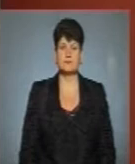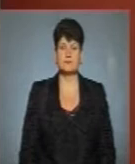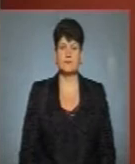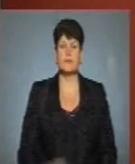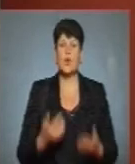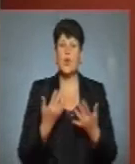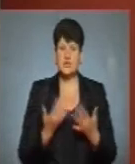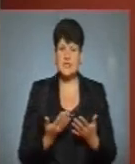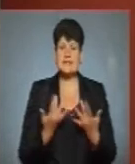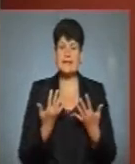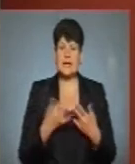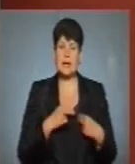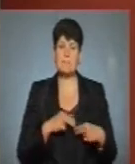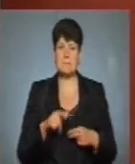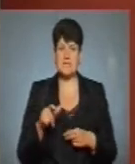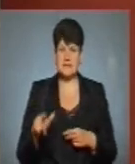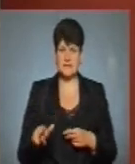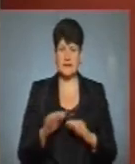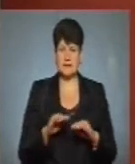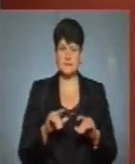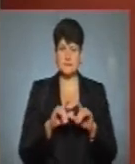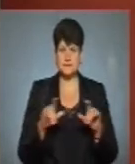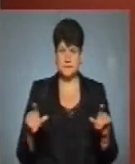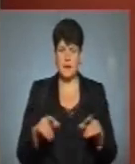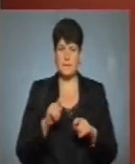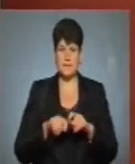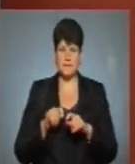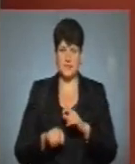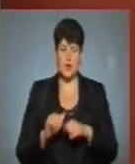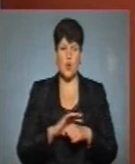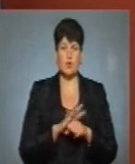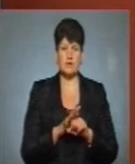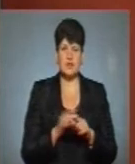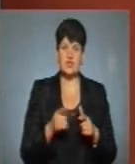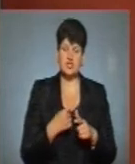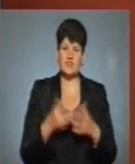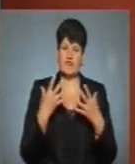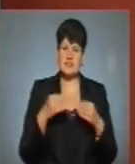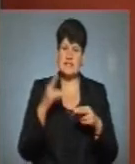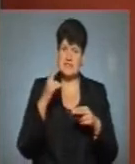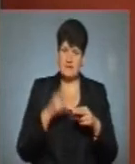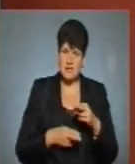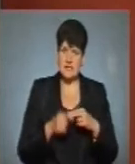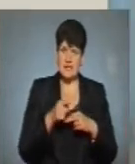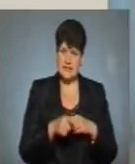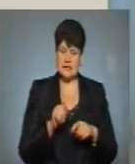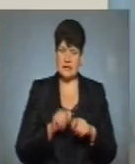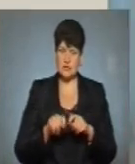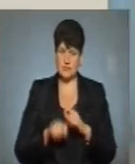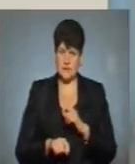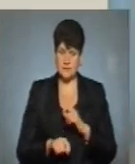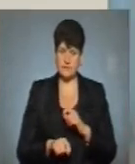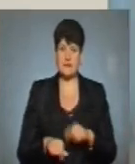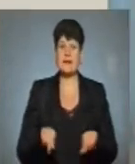Отже, скільки працівників дошкільних навчальних закладів протестували на коронавірус і чи вже завершили їх тестувати? Так,